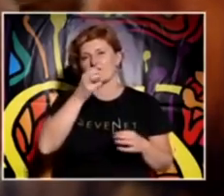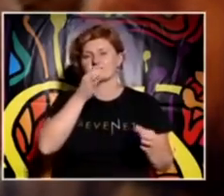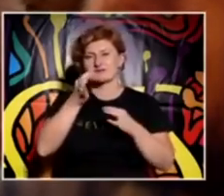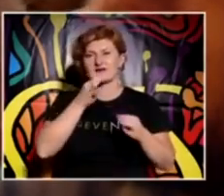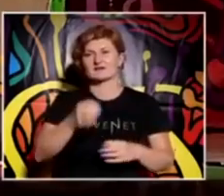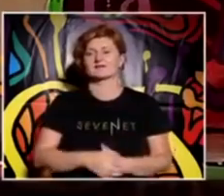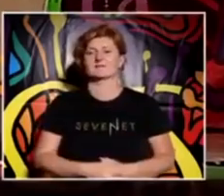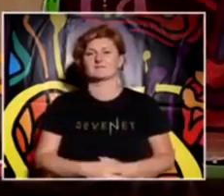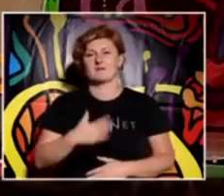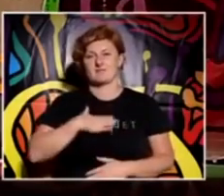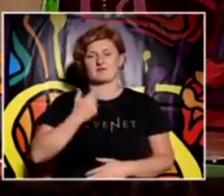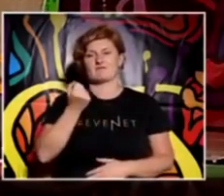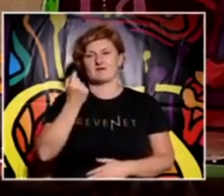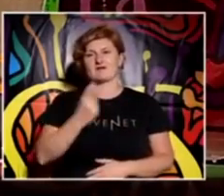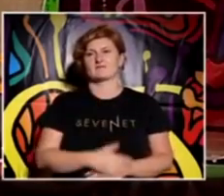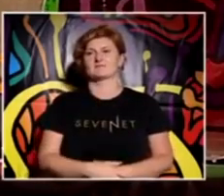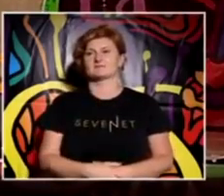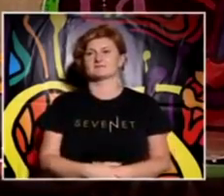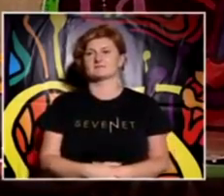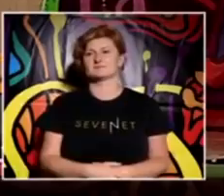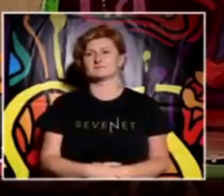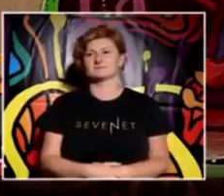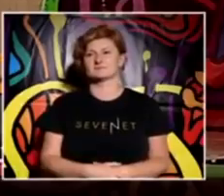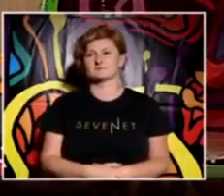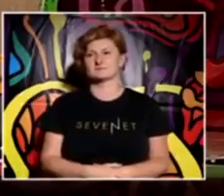się pytaniami. Mamy chwilę, bardzo proszę.